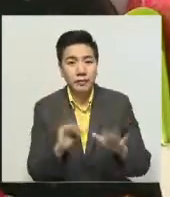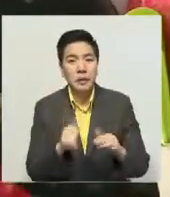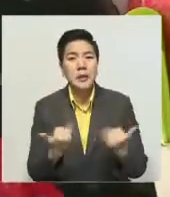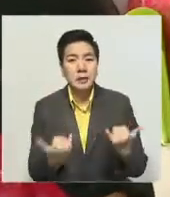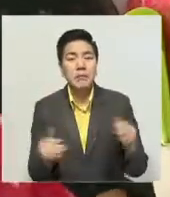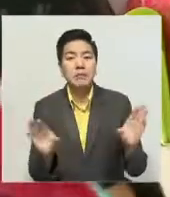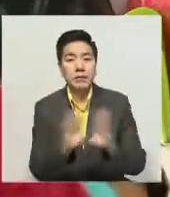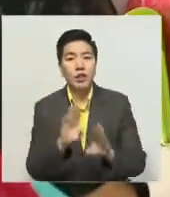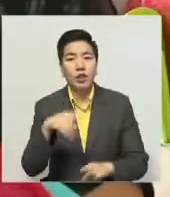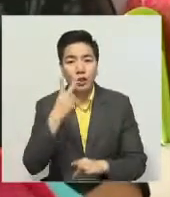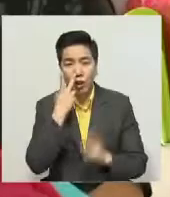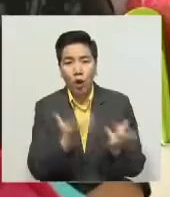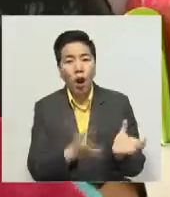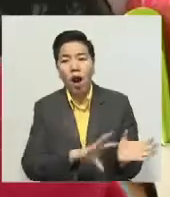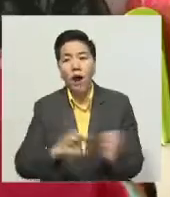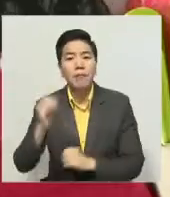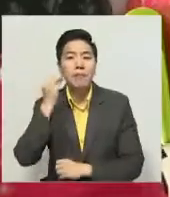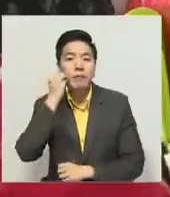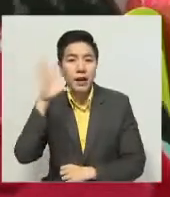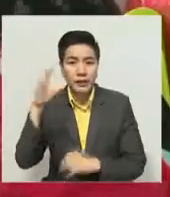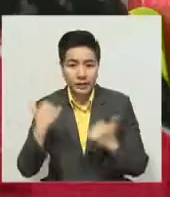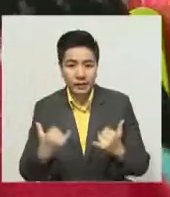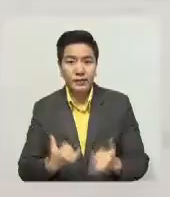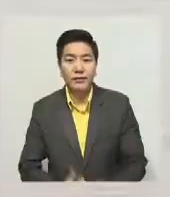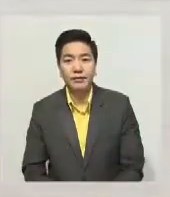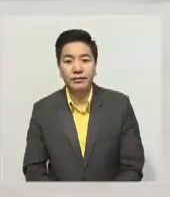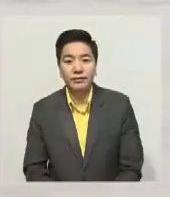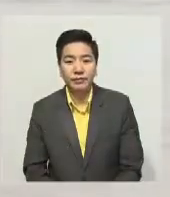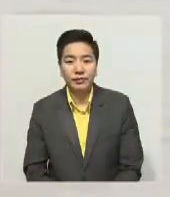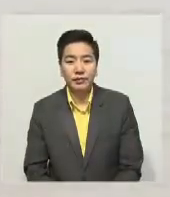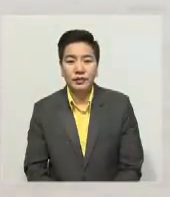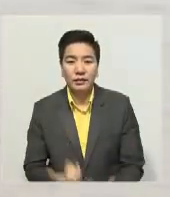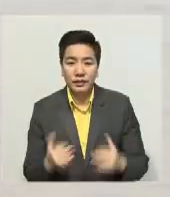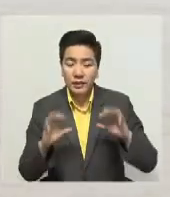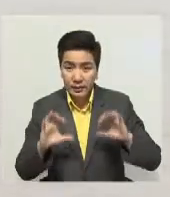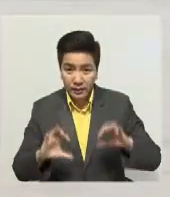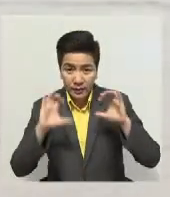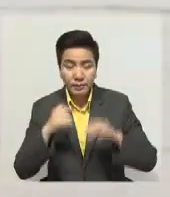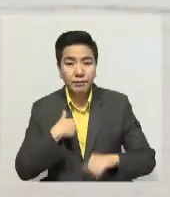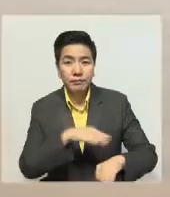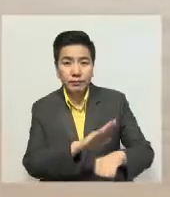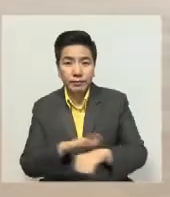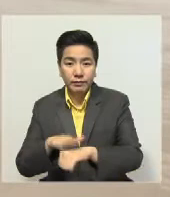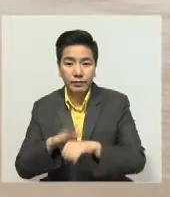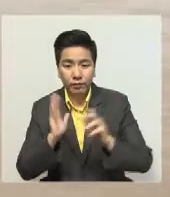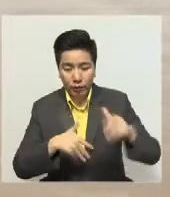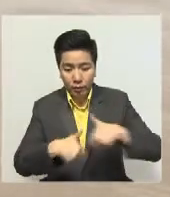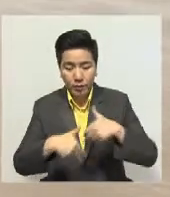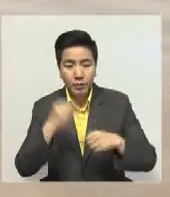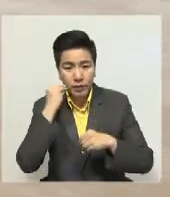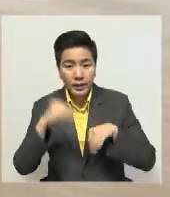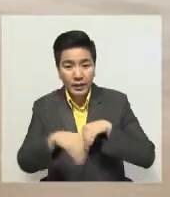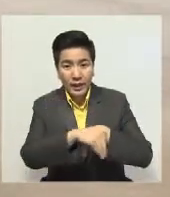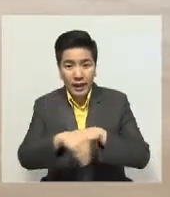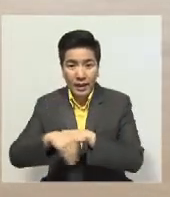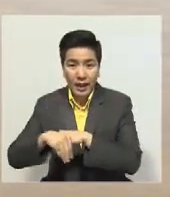ไว้ก่อนเก็บของกลับบ้านก่อน โดยทางส่วนราชการได้ประกาศเตือนให้ประชาชนที่อาศัยบริเว